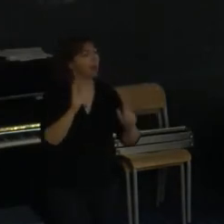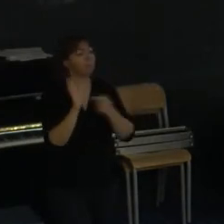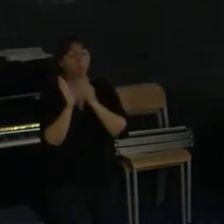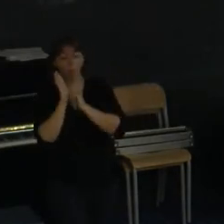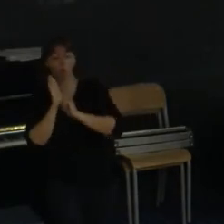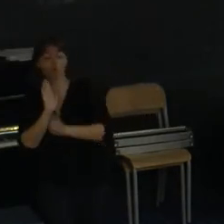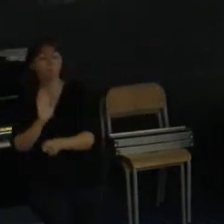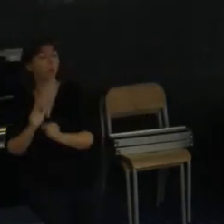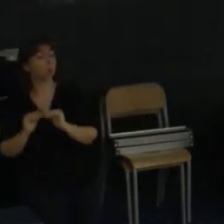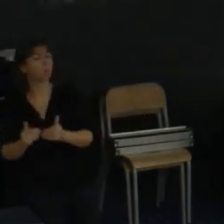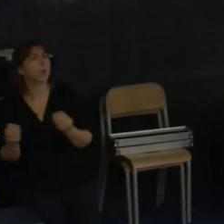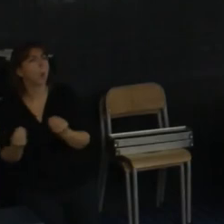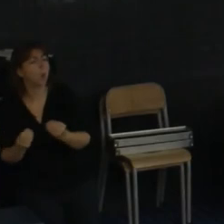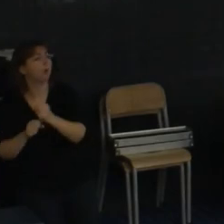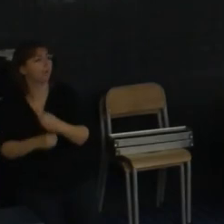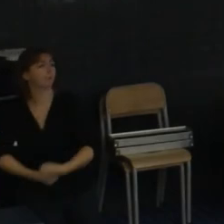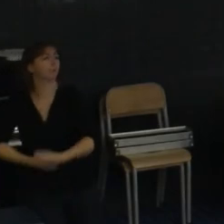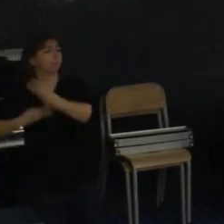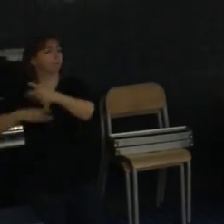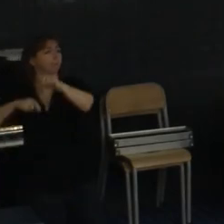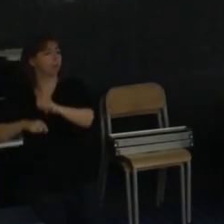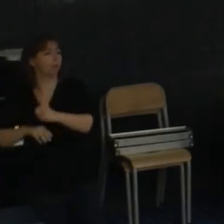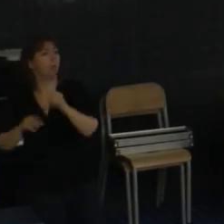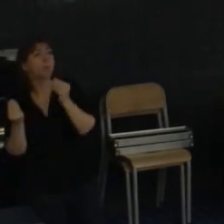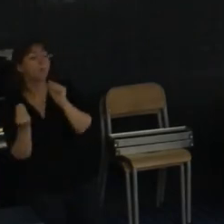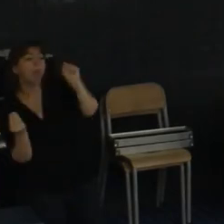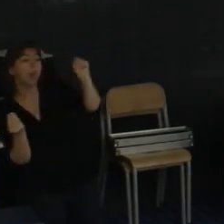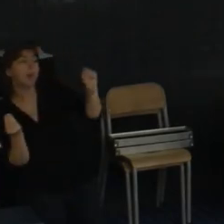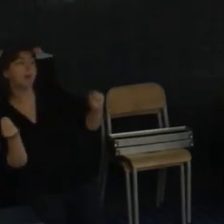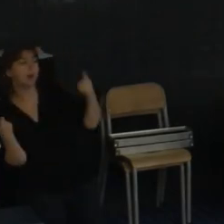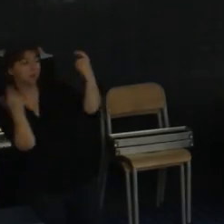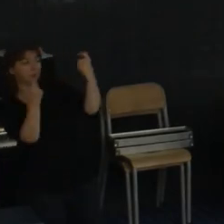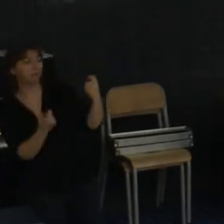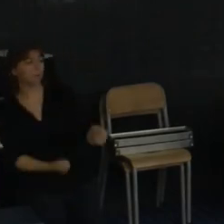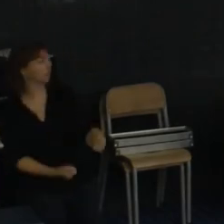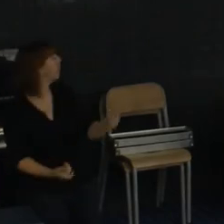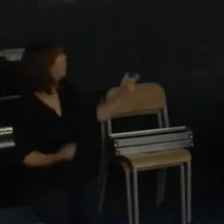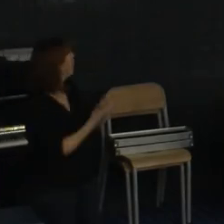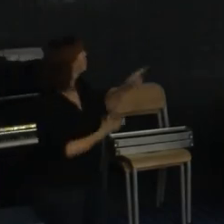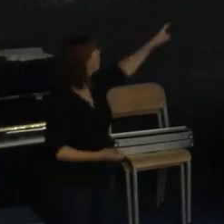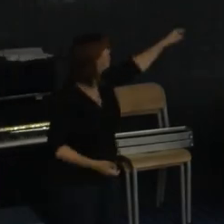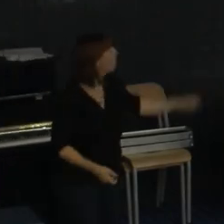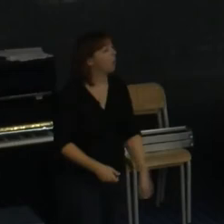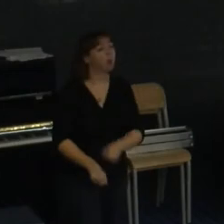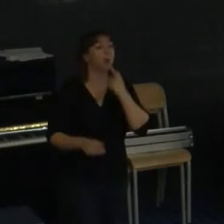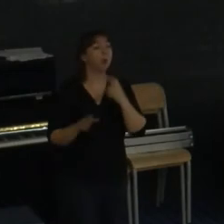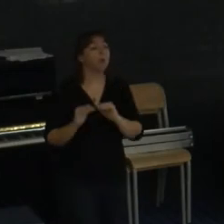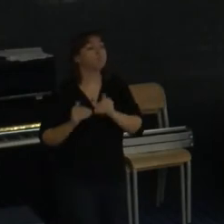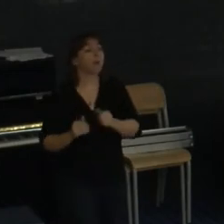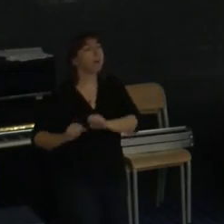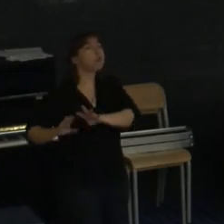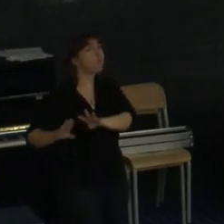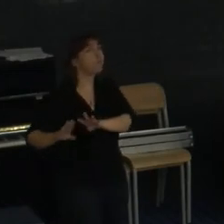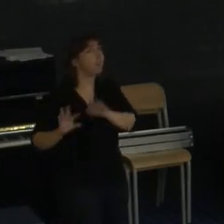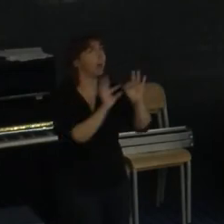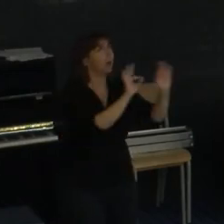breakpoint. Maintenant, si je m'amuse à en ajouter un, donc voyez ici, j'ai fait break 9, il va aller rajouter un breakpoint sur la